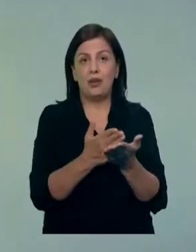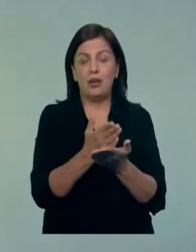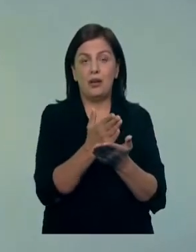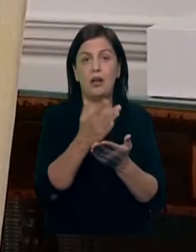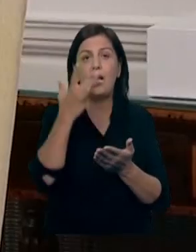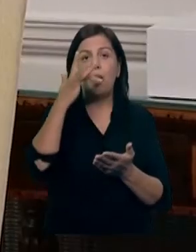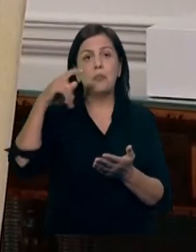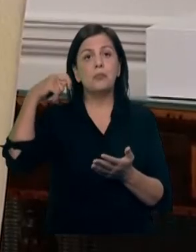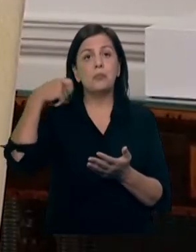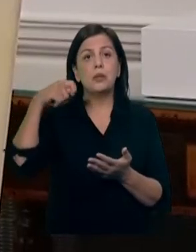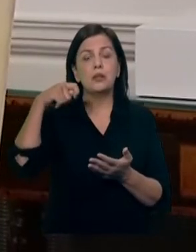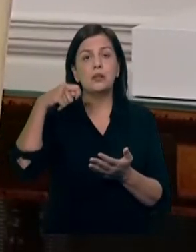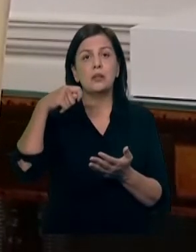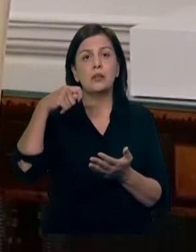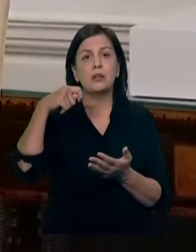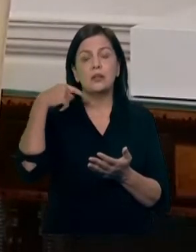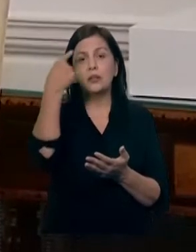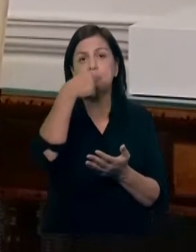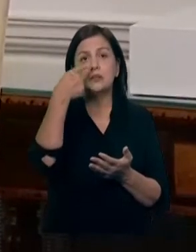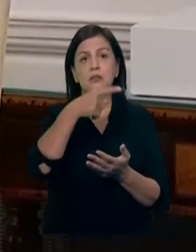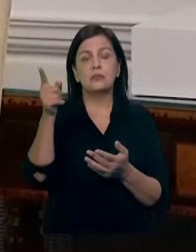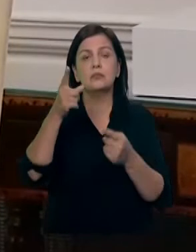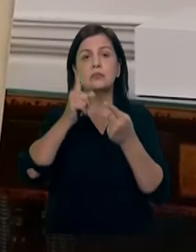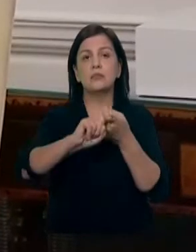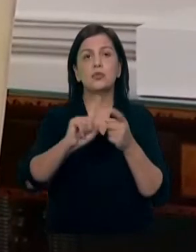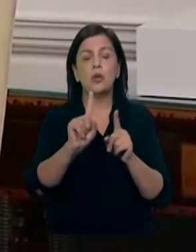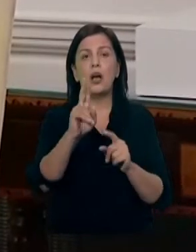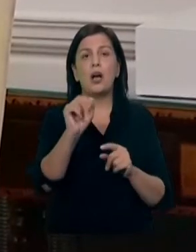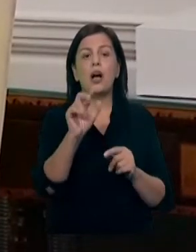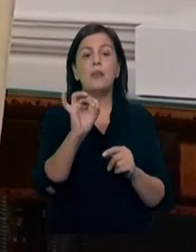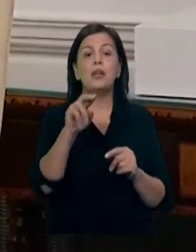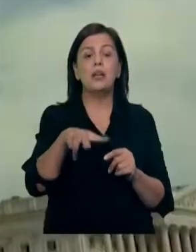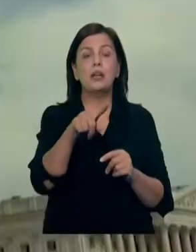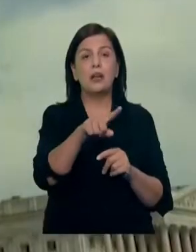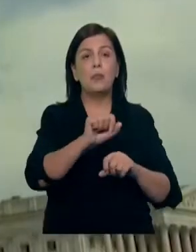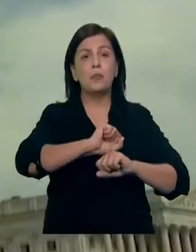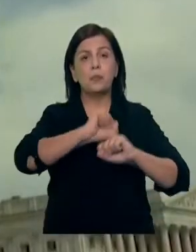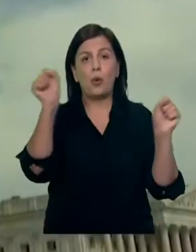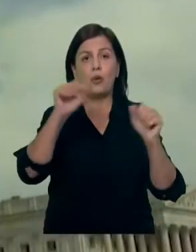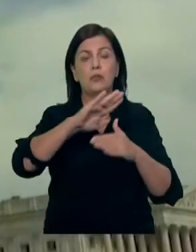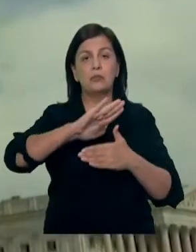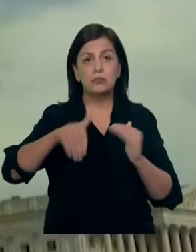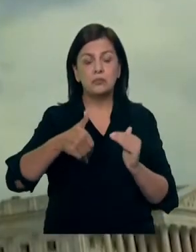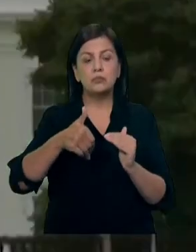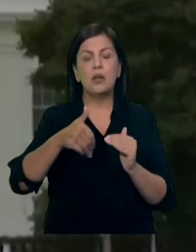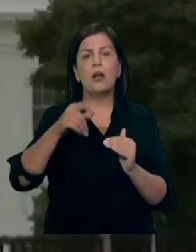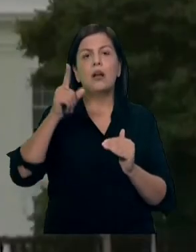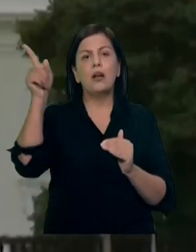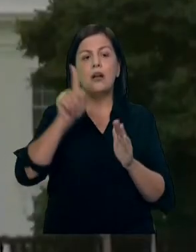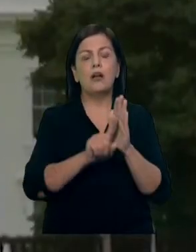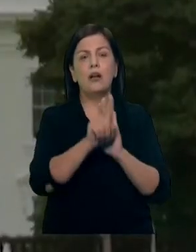Ştatlar Prezidenti Joe Bidenin timsalında görürük. Kabil aeroportundakı terror aktından sonra Ağ Ev rəhbəri bu hücumu